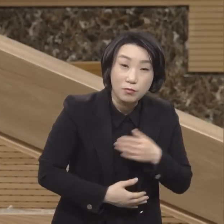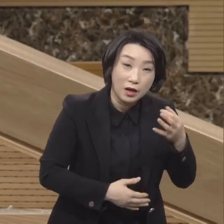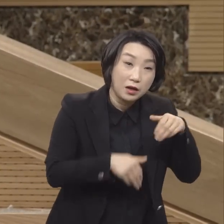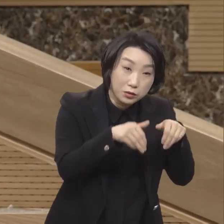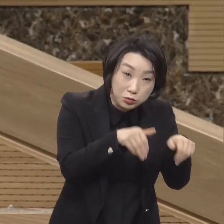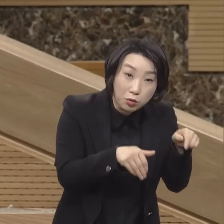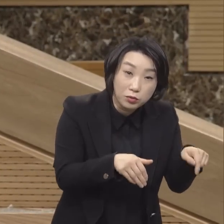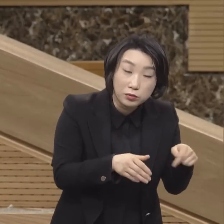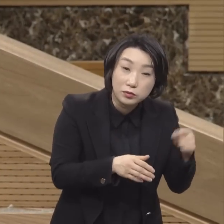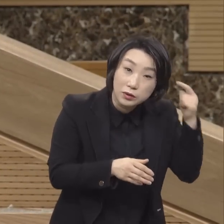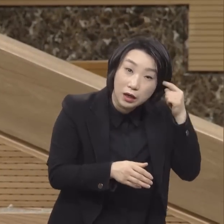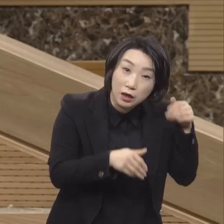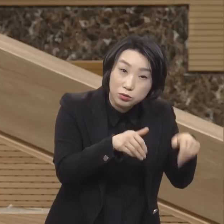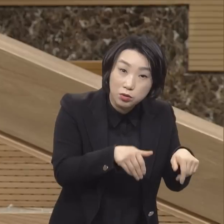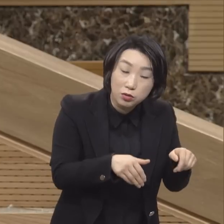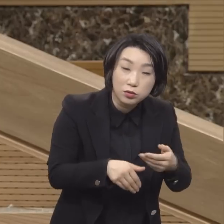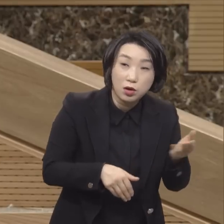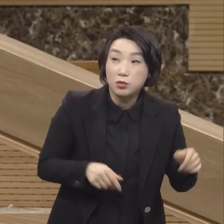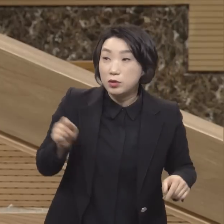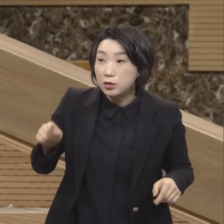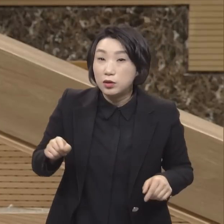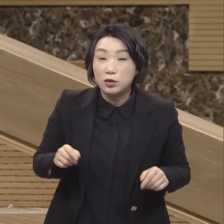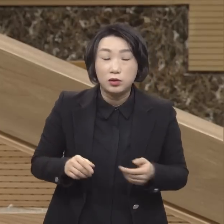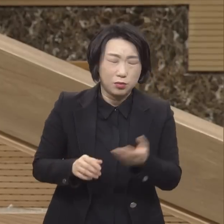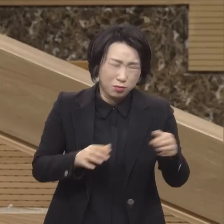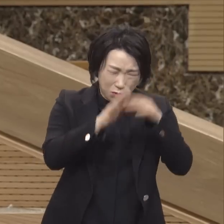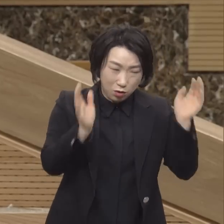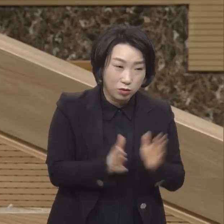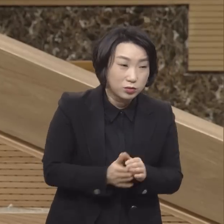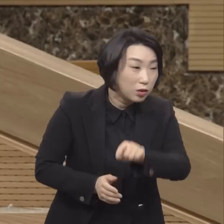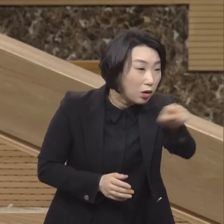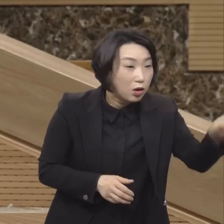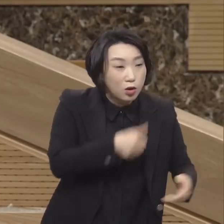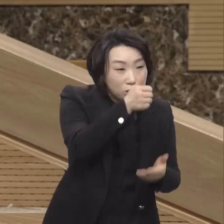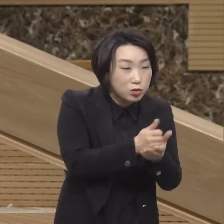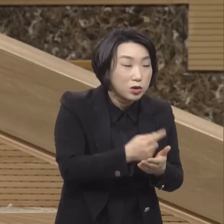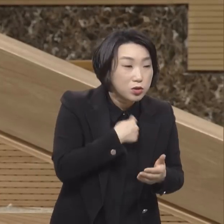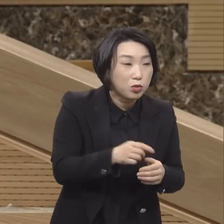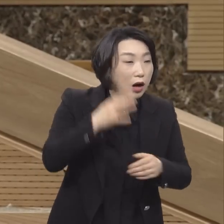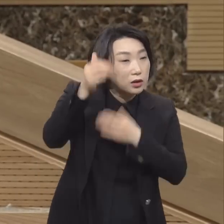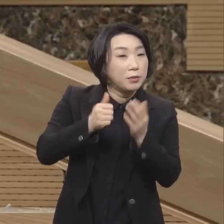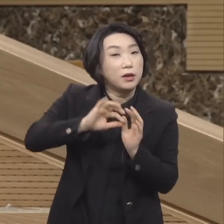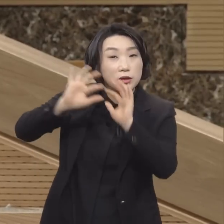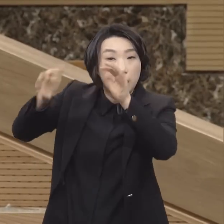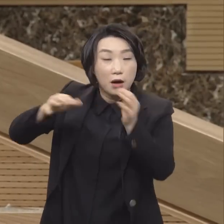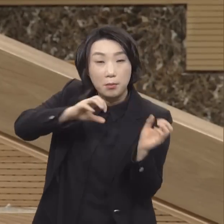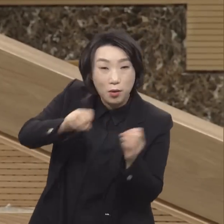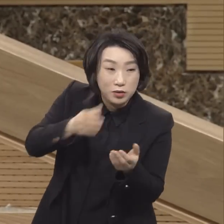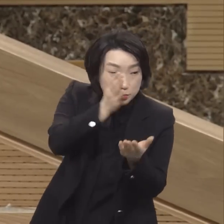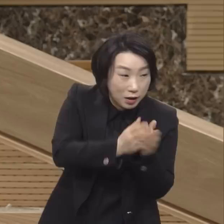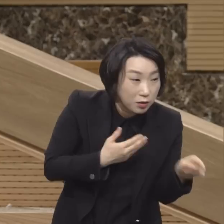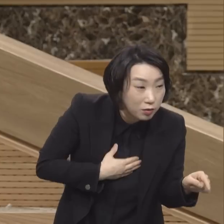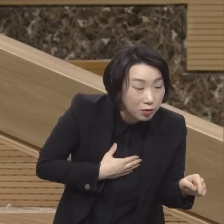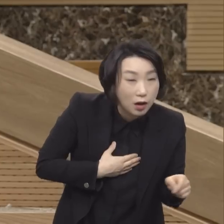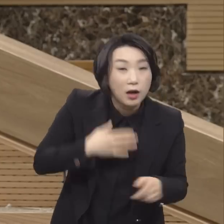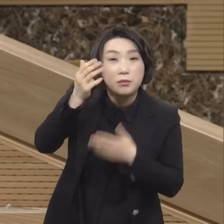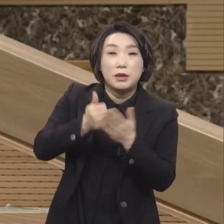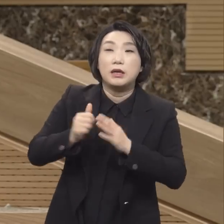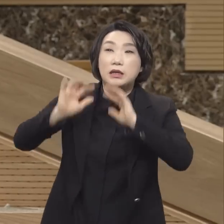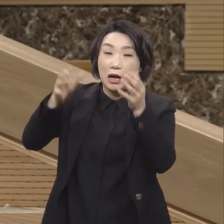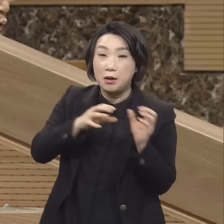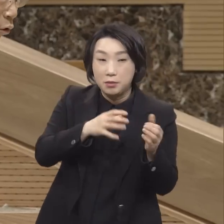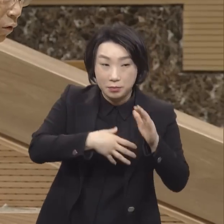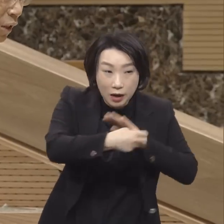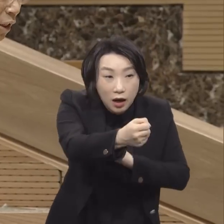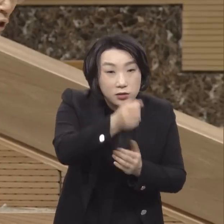종, 저런 죄를 범해서 하나님의 나라를 버리는 자가 되지 말고, 하나님의 나라를 빼앗기는 자가